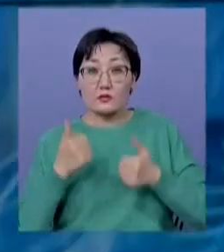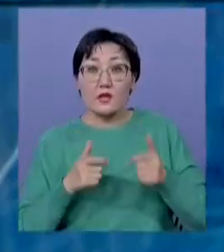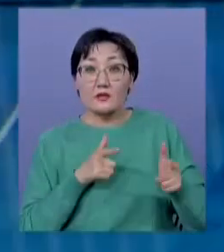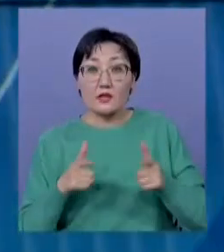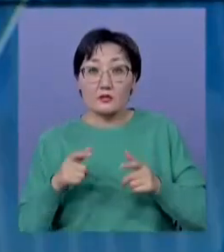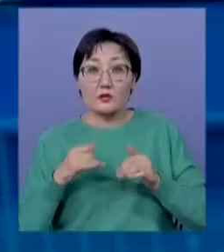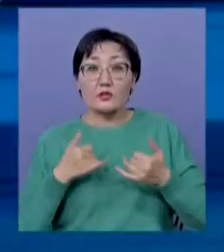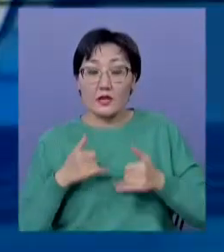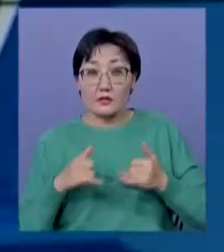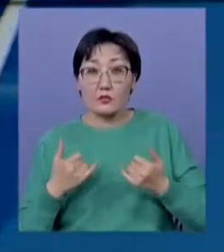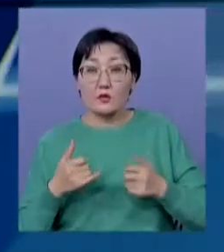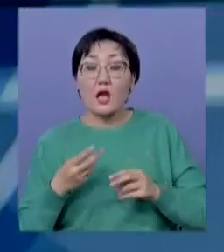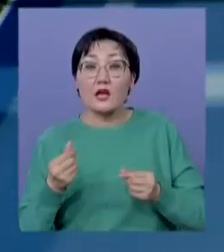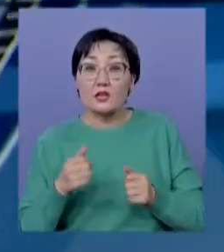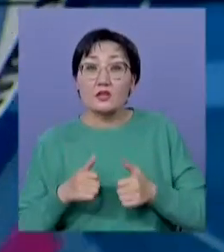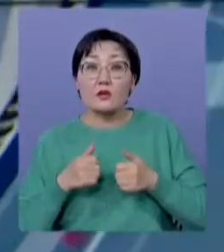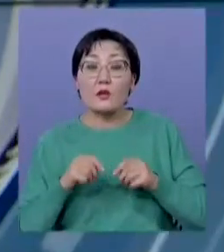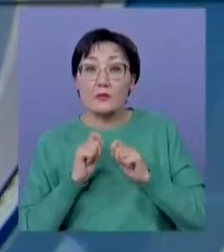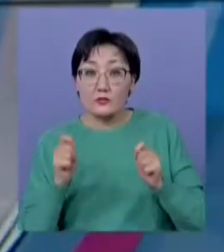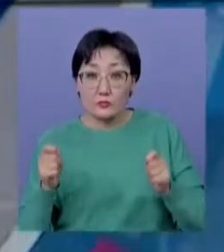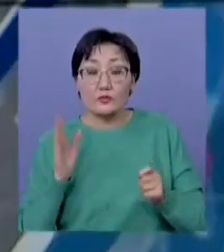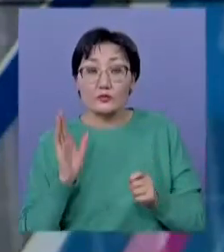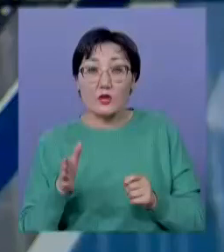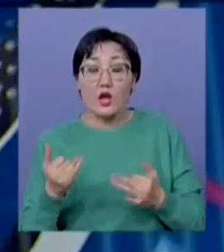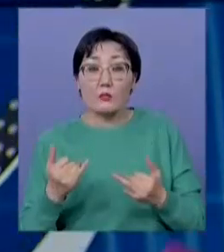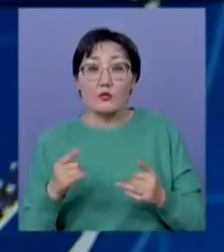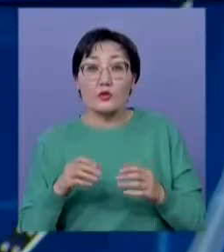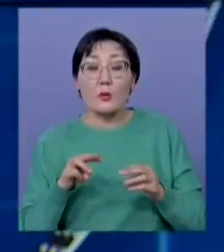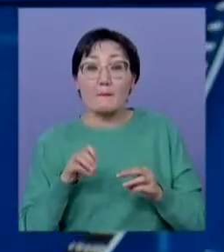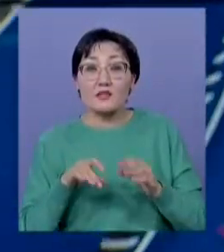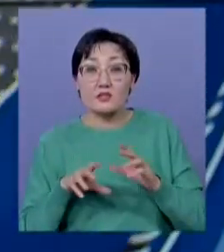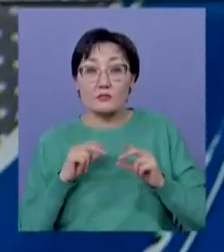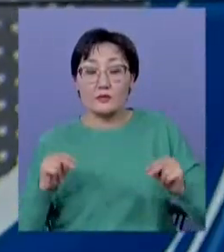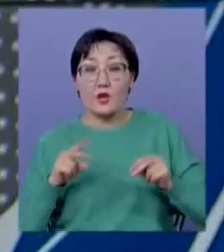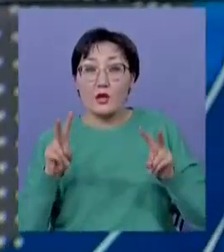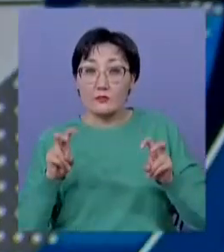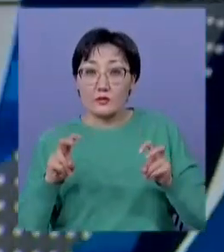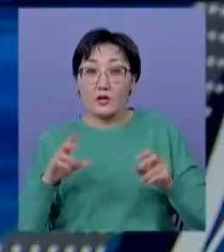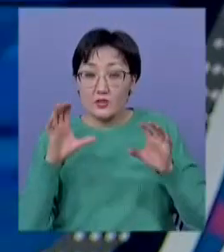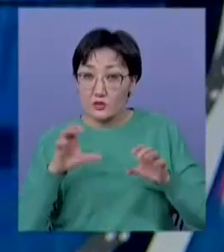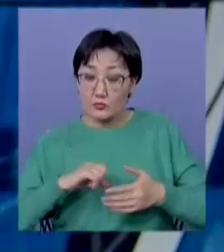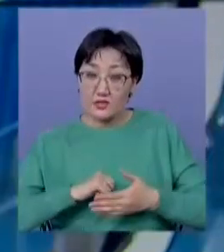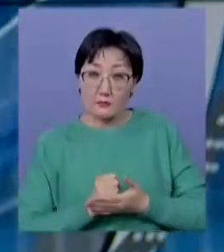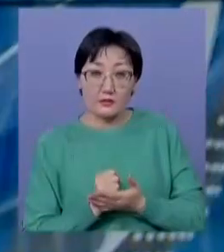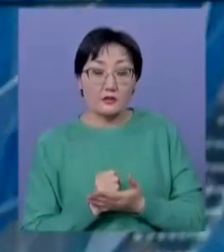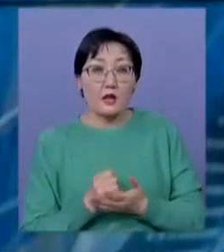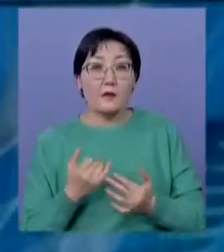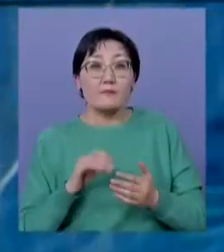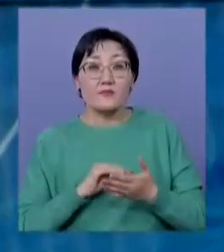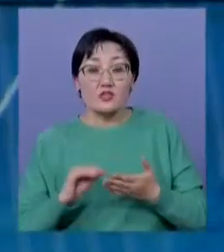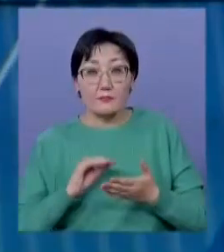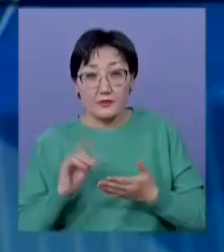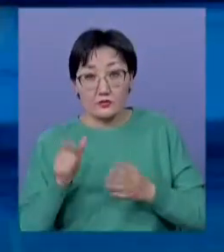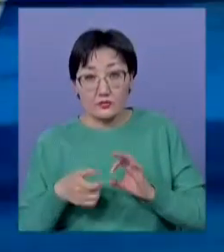дайындайтын мұғалімдерді де қаржылай ынталандыру қолға алынады. Бүгін мәжіліс педагогы мәртебесі туралы заң жобасы мақұлданды. Әріптесім